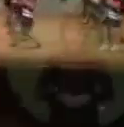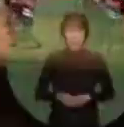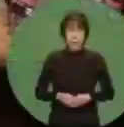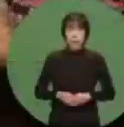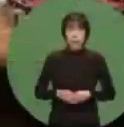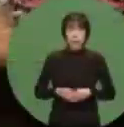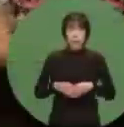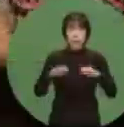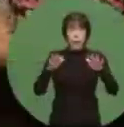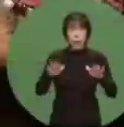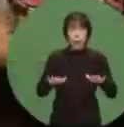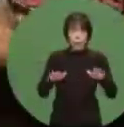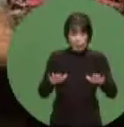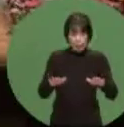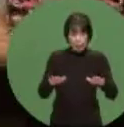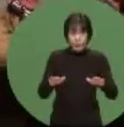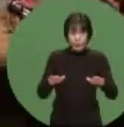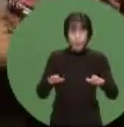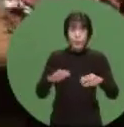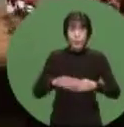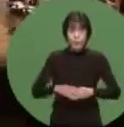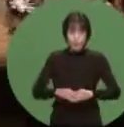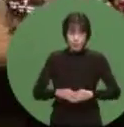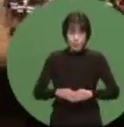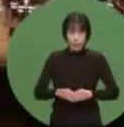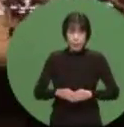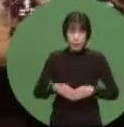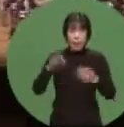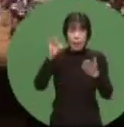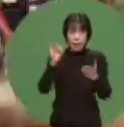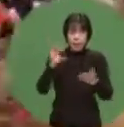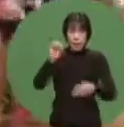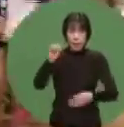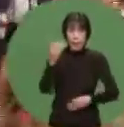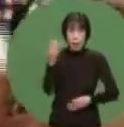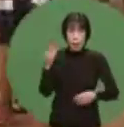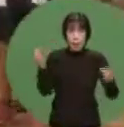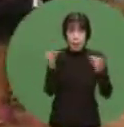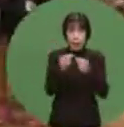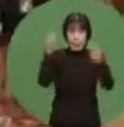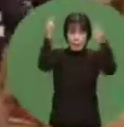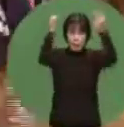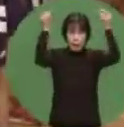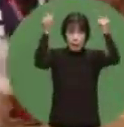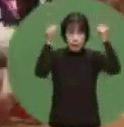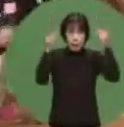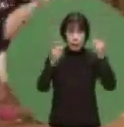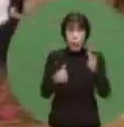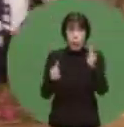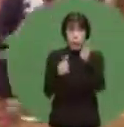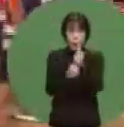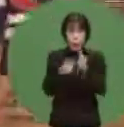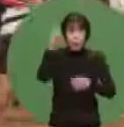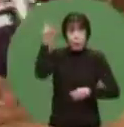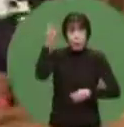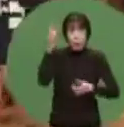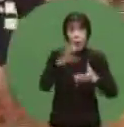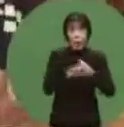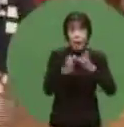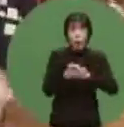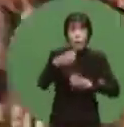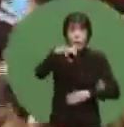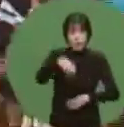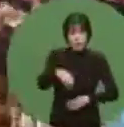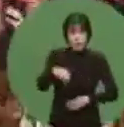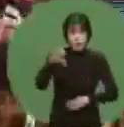今回の幼年消防クラブの集いには、奈良佐保短期大学附属生駒幼稚園、エンゼル幼